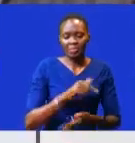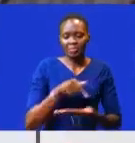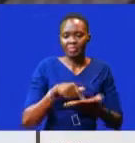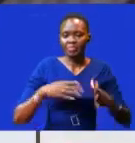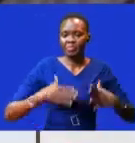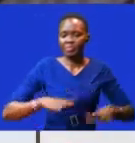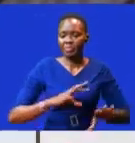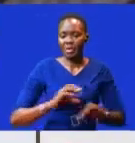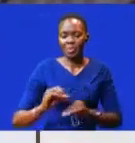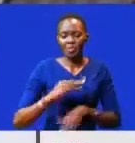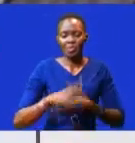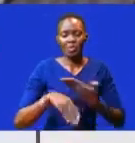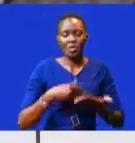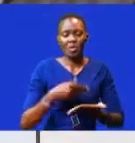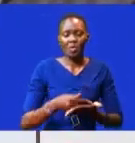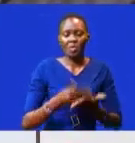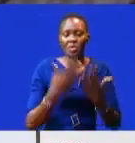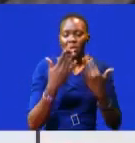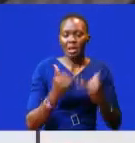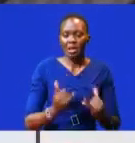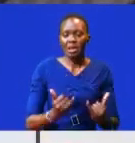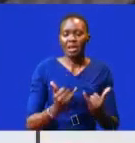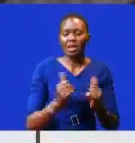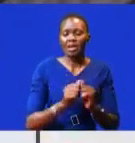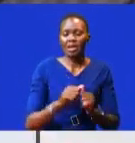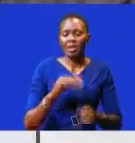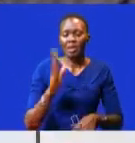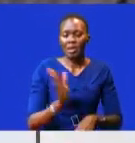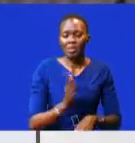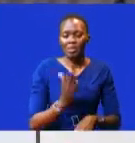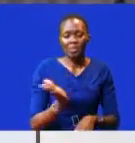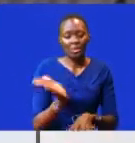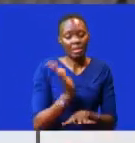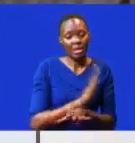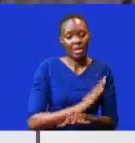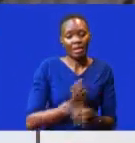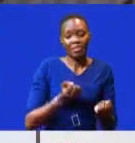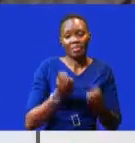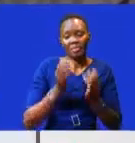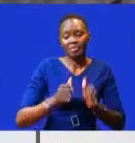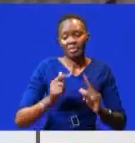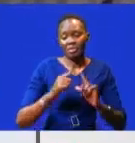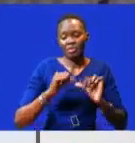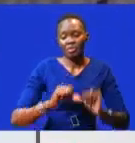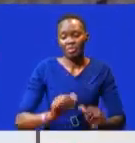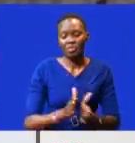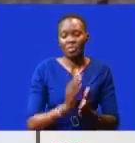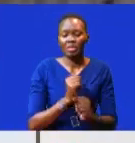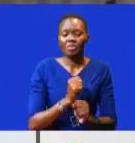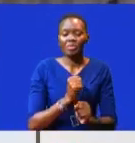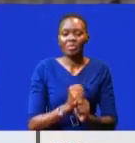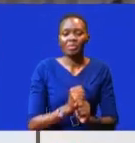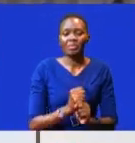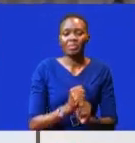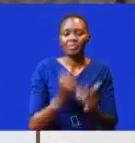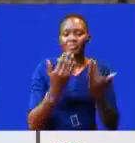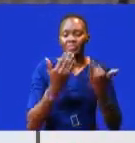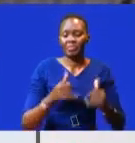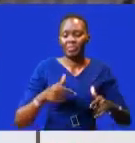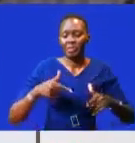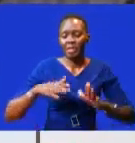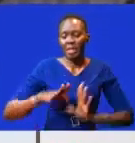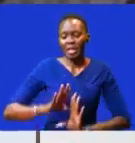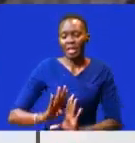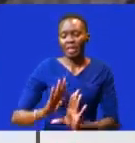te. Koro sani ero koro manamba obiro ma driver pa gali gi tich. Koro wawe okel thuolo